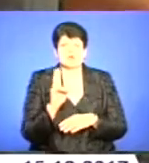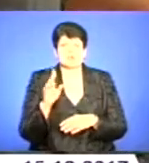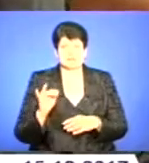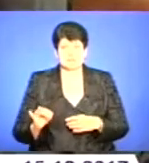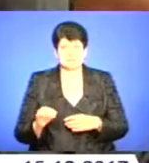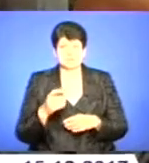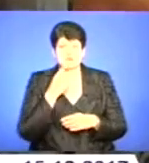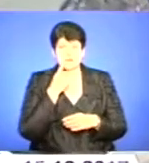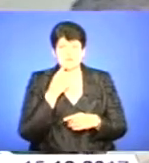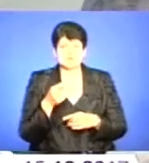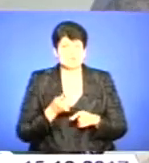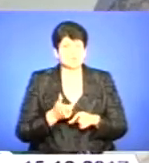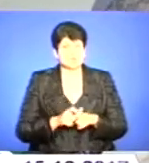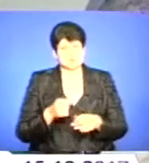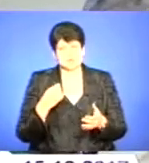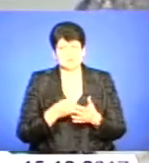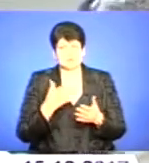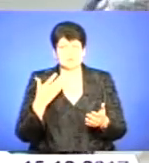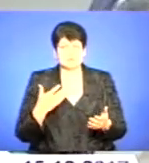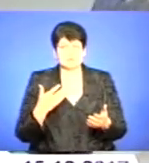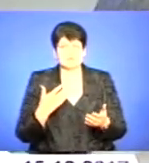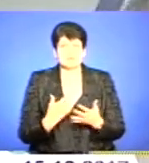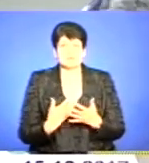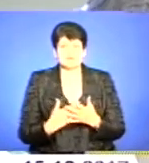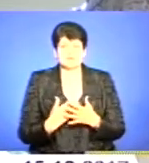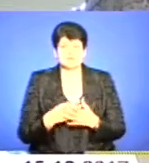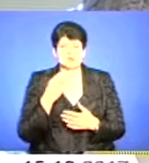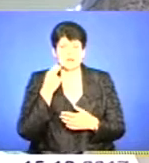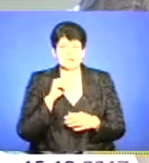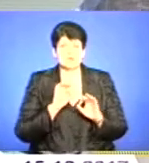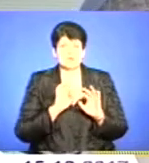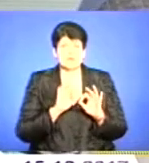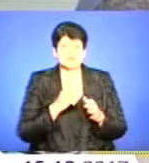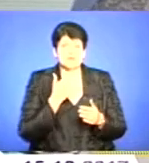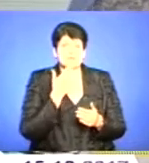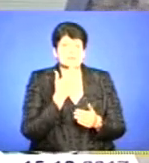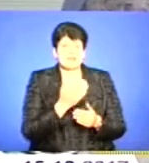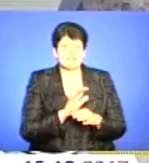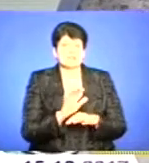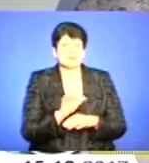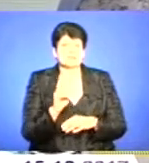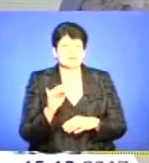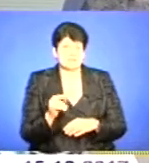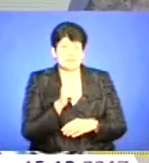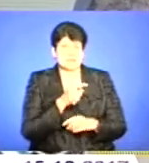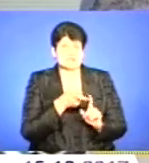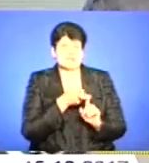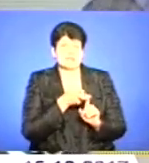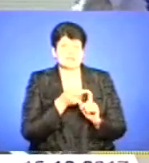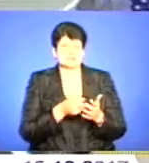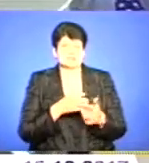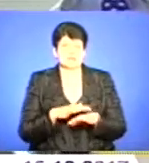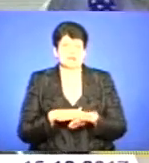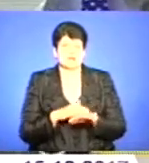Тернополі також дуже дорогі. Напевно, що краще пояснення питатися виробників, все-таки від них залежать ціни на